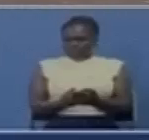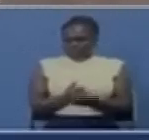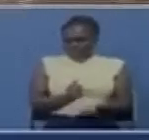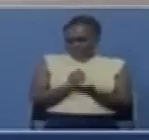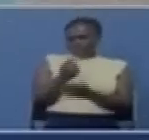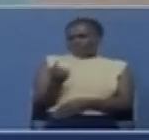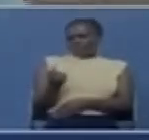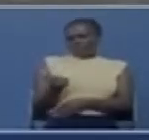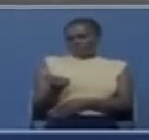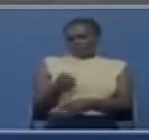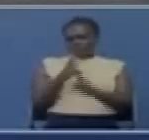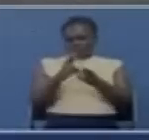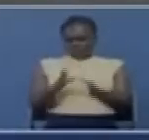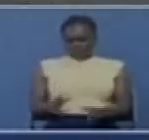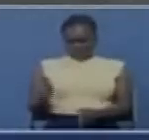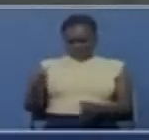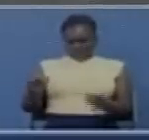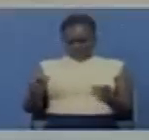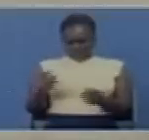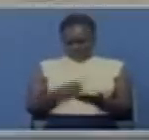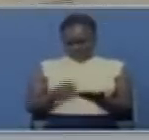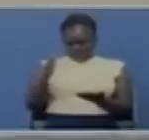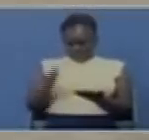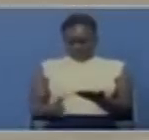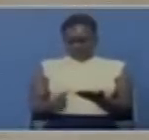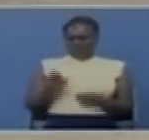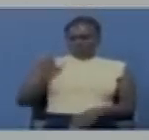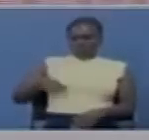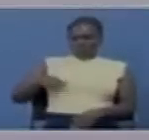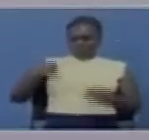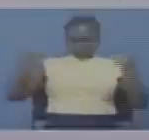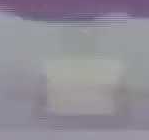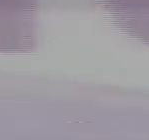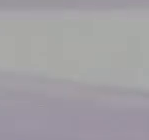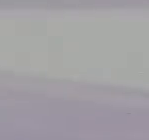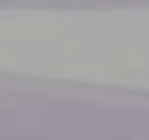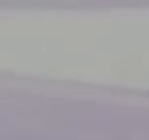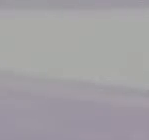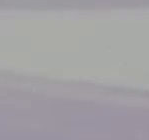Sisi leo kesho KTN leo Wikendi, makala ya Mwanamke Ngangari.